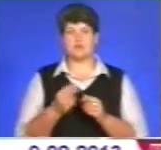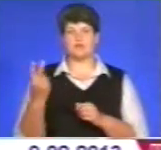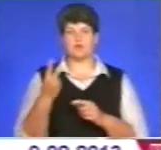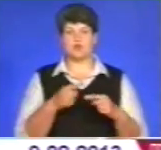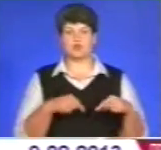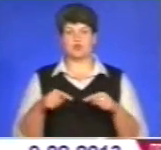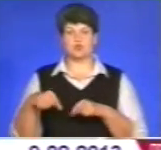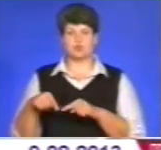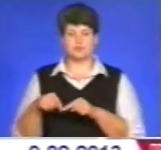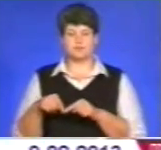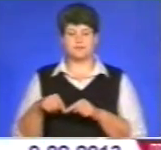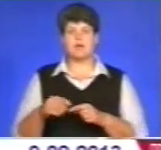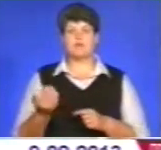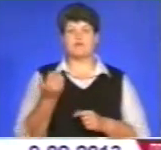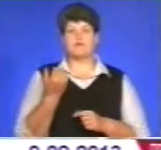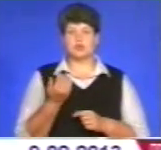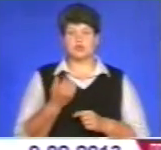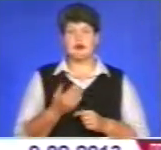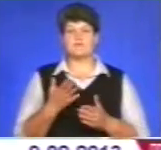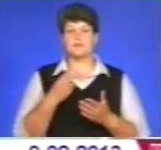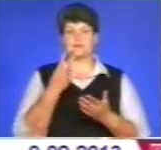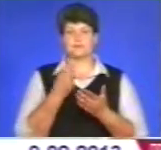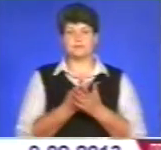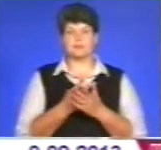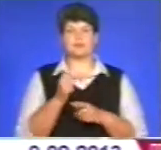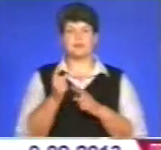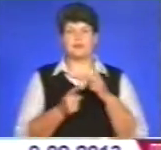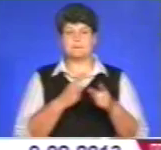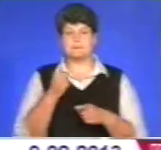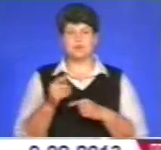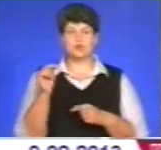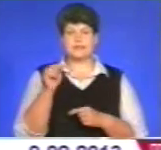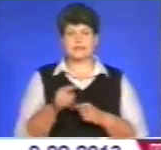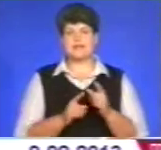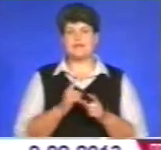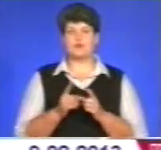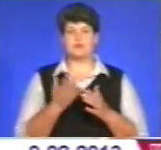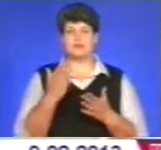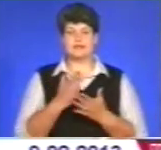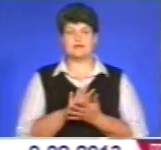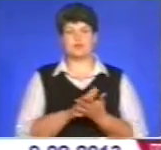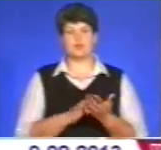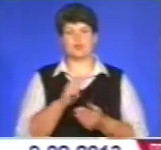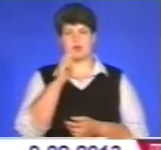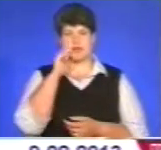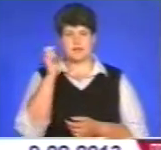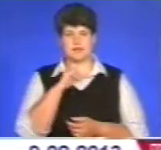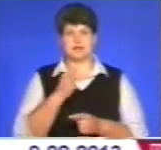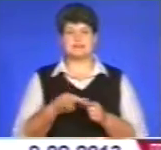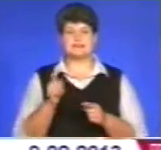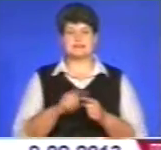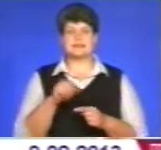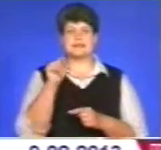2 структур. Вона якраз відображається зміна ті реформи, які тривають в країні. І це саме